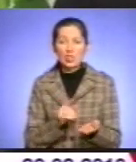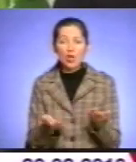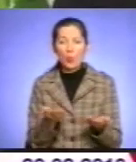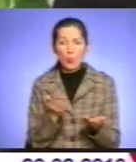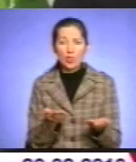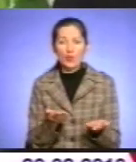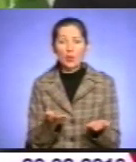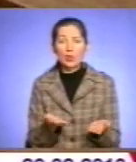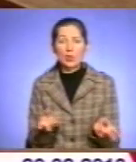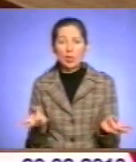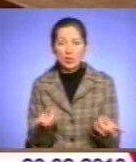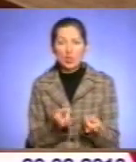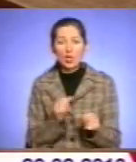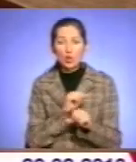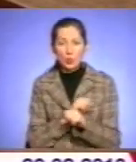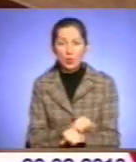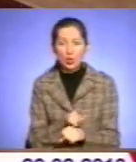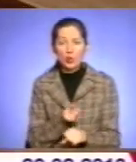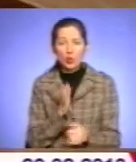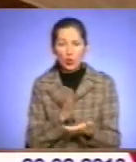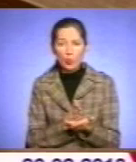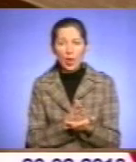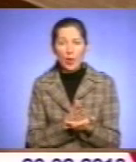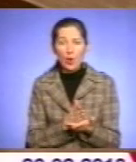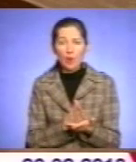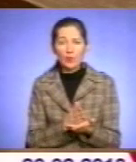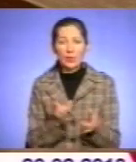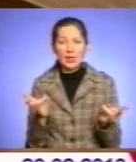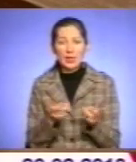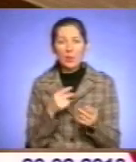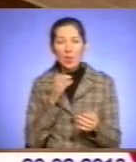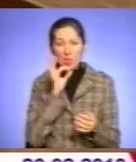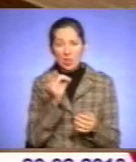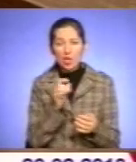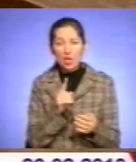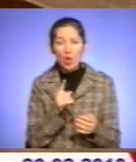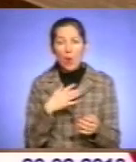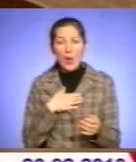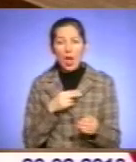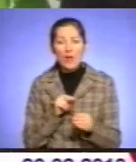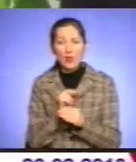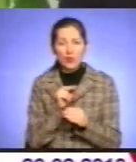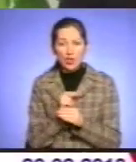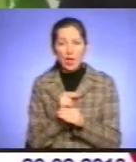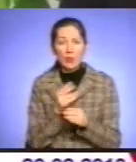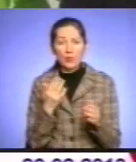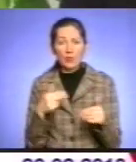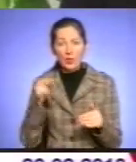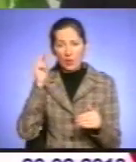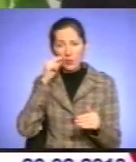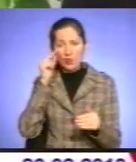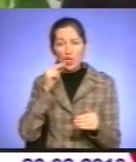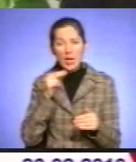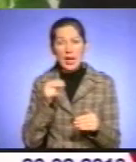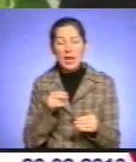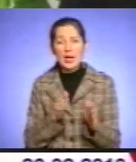можливо, слід зупинитися на тому, що ми маємо. Ну, треба зазначити про те, що ми вивчаємо і вивчили